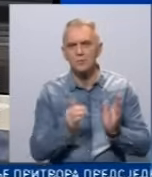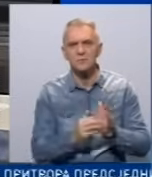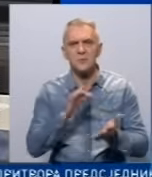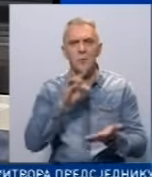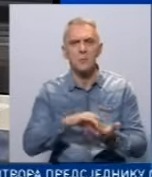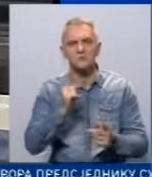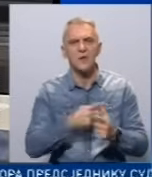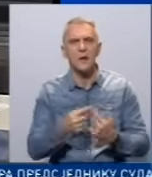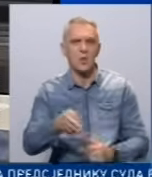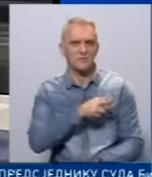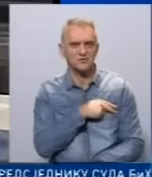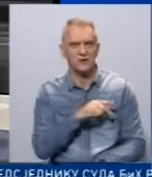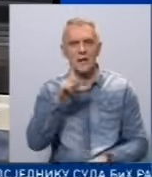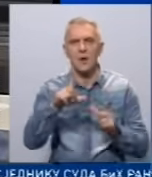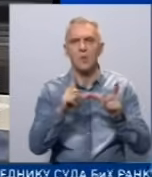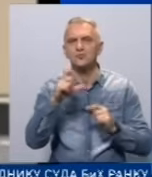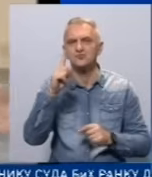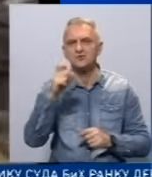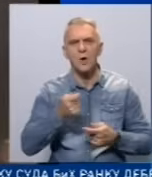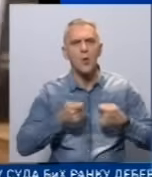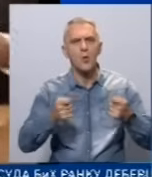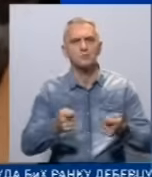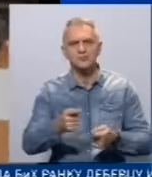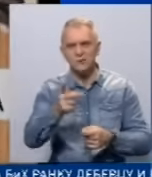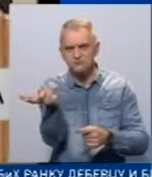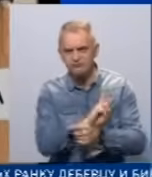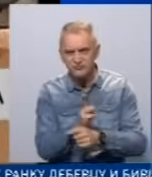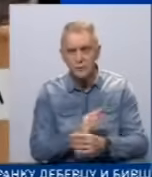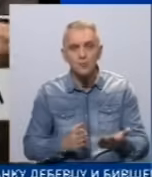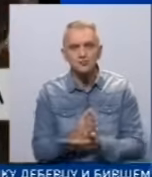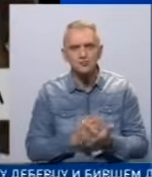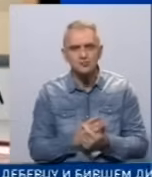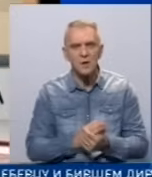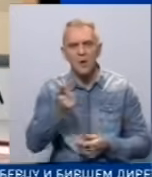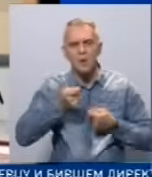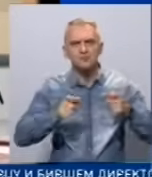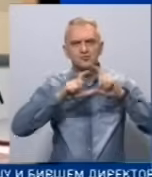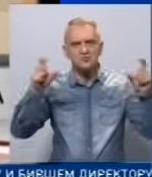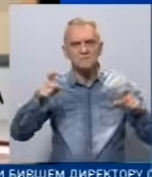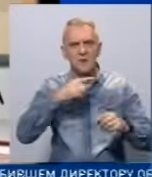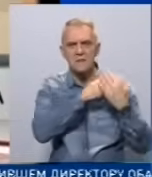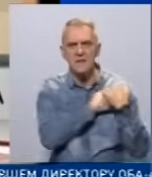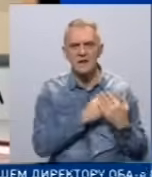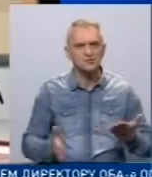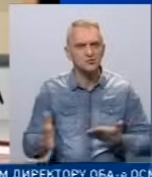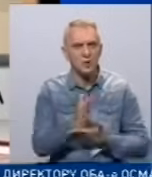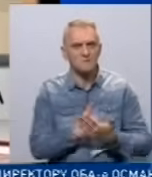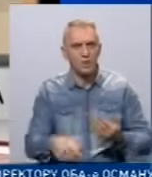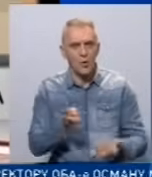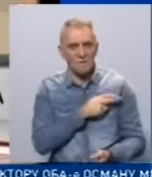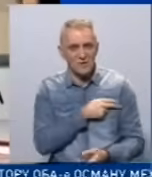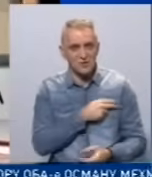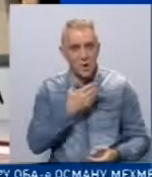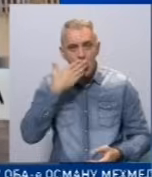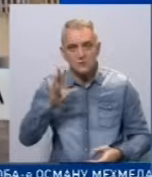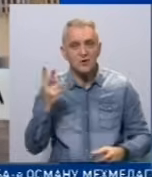zbog zloupotrebe položaja ili ovlaštenja. Lučić je također optužen i za pronevjeru u službi. Tužilaštvo ga tereti da je iskorištavanjem